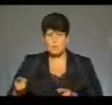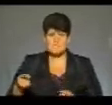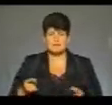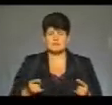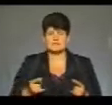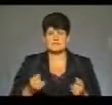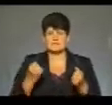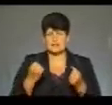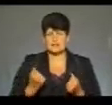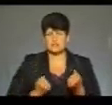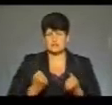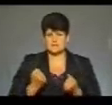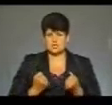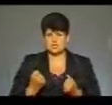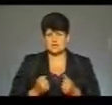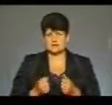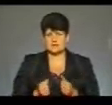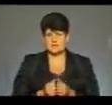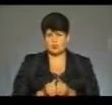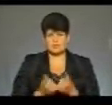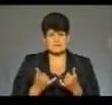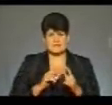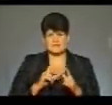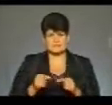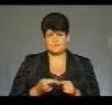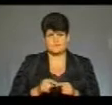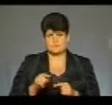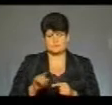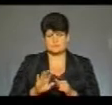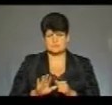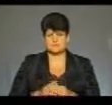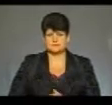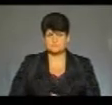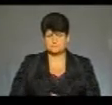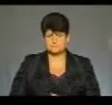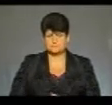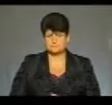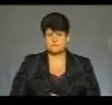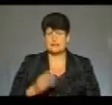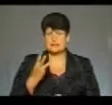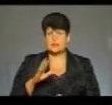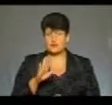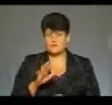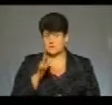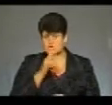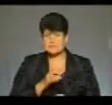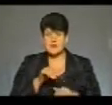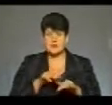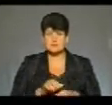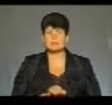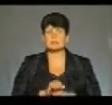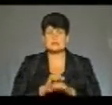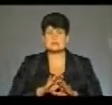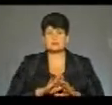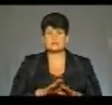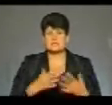з кар'єру, який знаходиться поряд, наразі не їздять цим шляхом, каже Петро Савунчик. 3 вересня під час акції протесту заступник